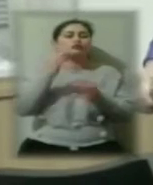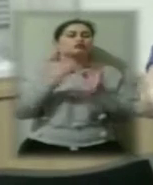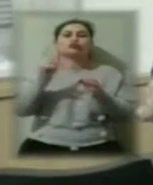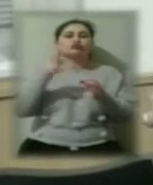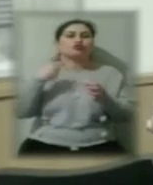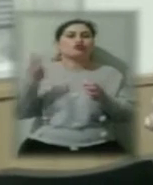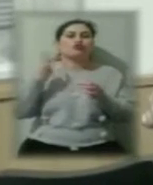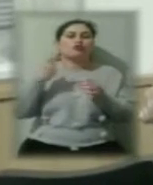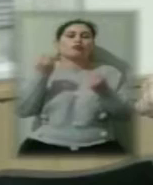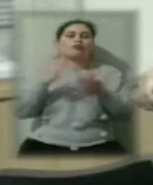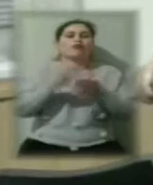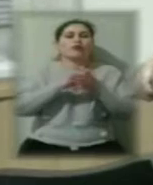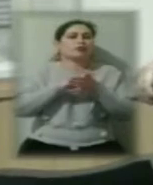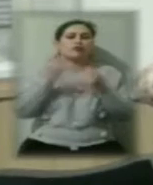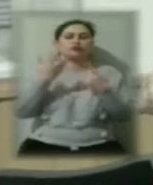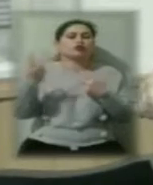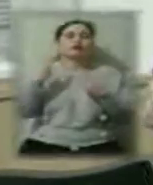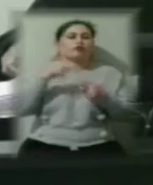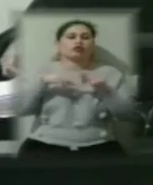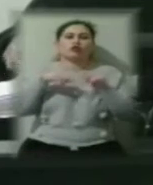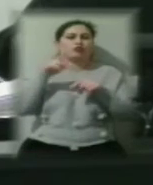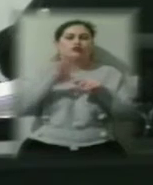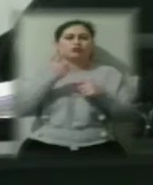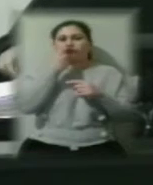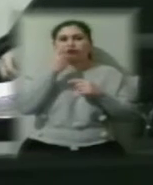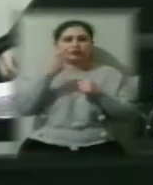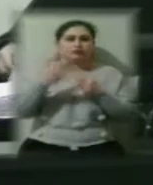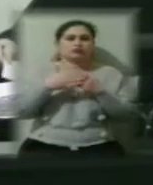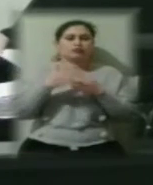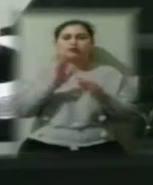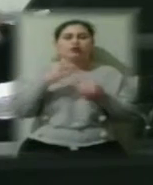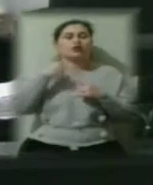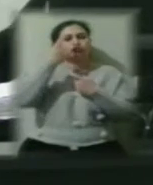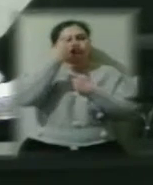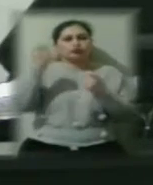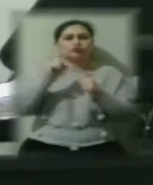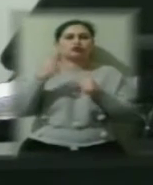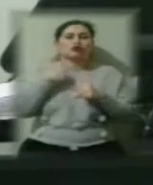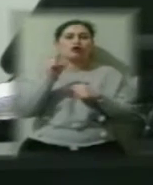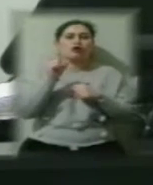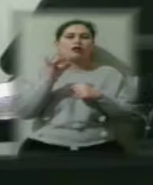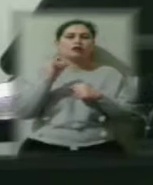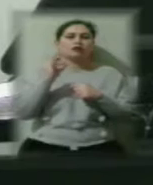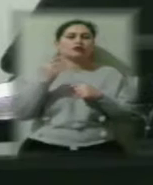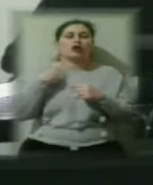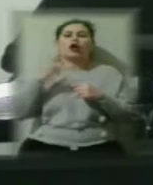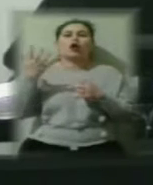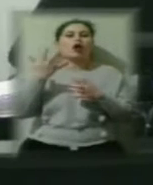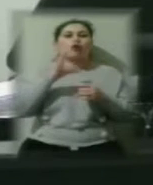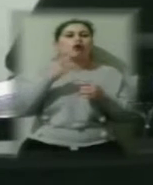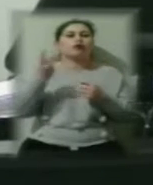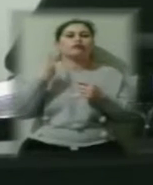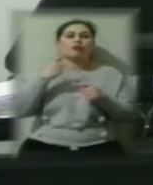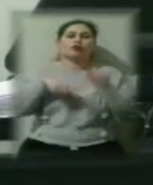однакові прізвища, і він не є її родичем. Повідомляю, що суддя-доповідач Калініна не перебуває в жодних родинних і будь-яких